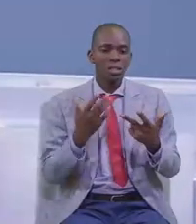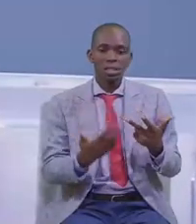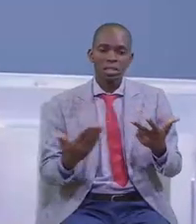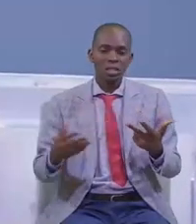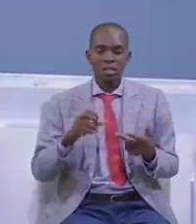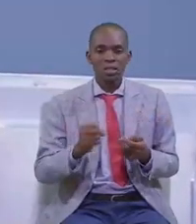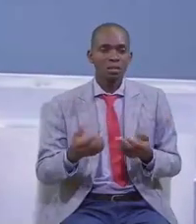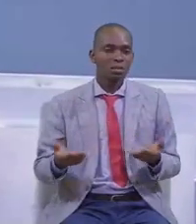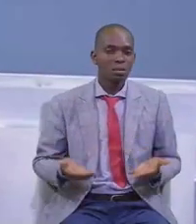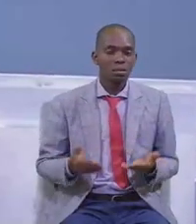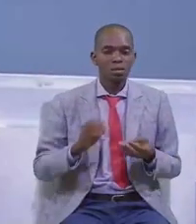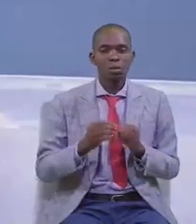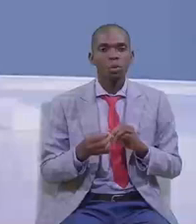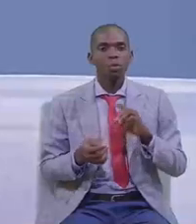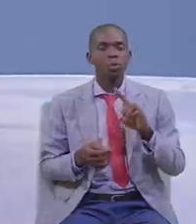Premièrement,